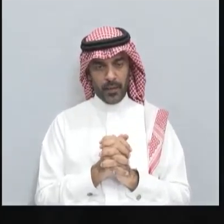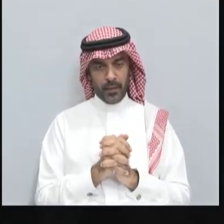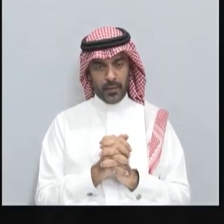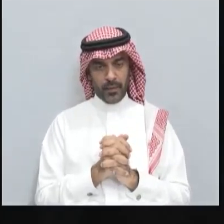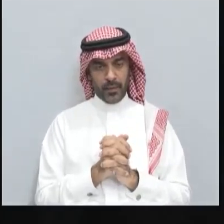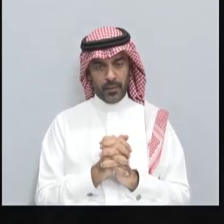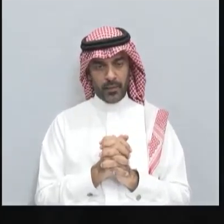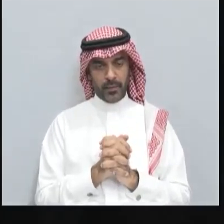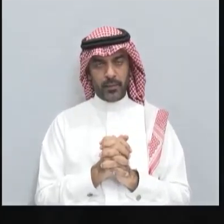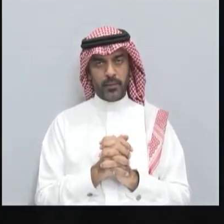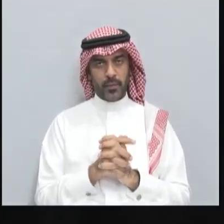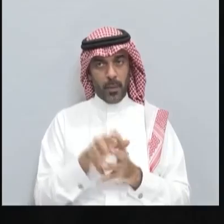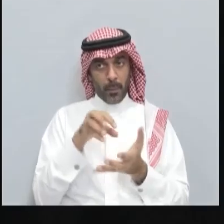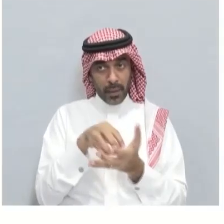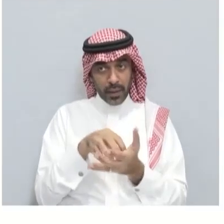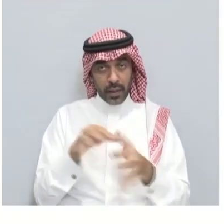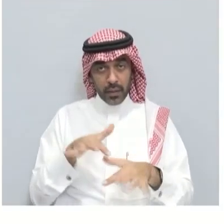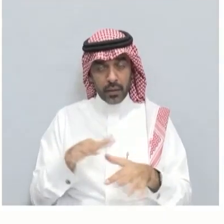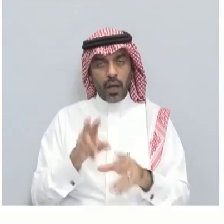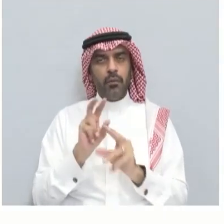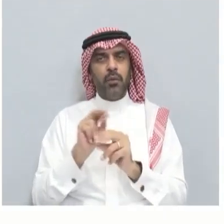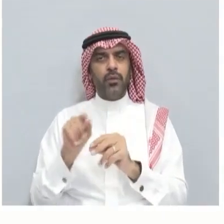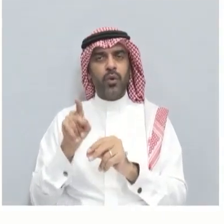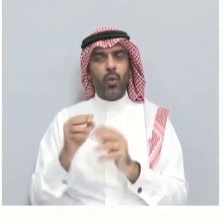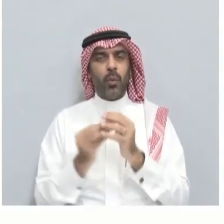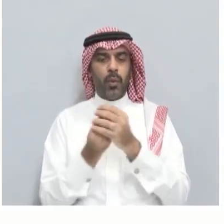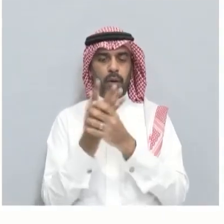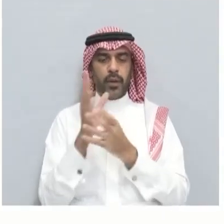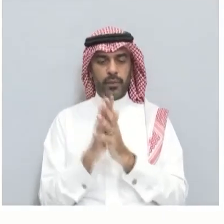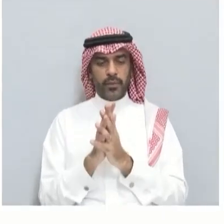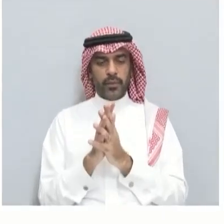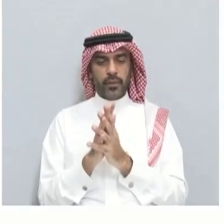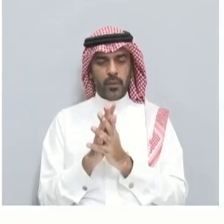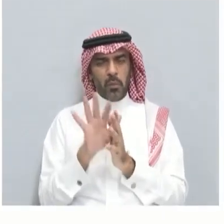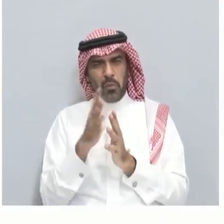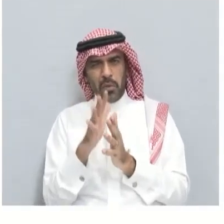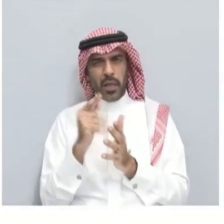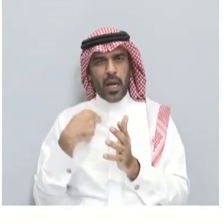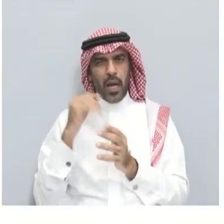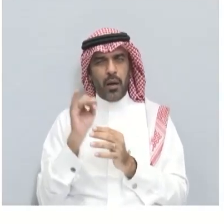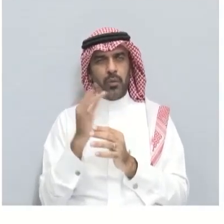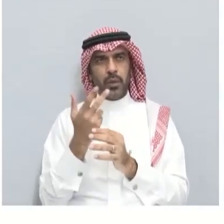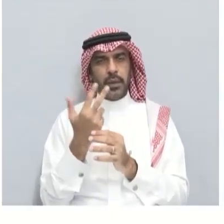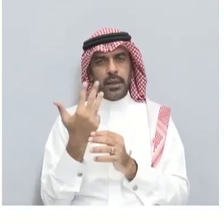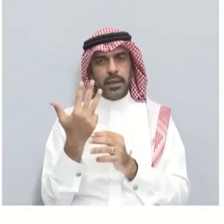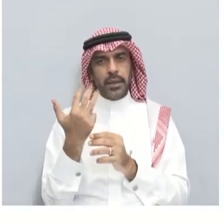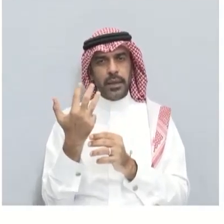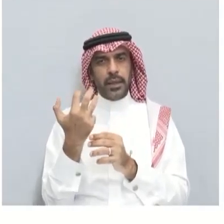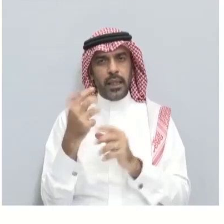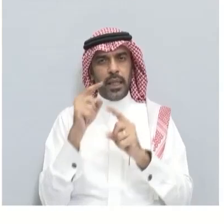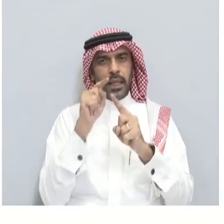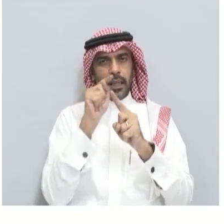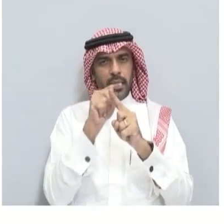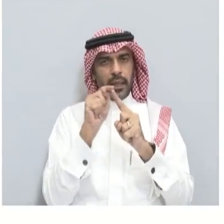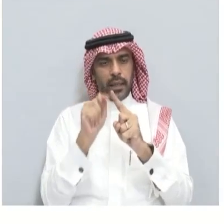الزلازل هي نفسها منطقه ماذا البراكين 80% او نستطيع القول العلماء اعطوني 80%